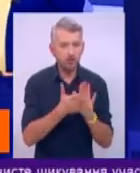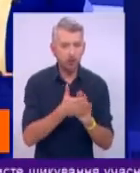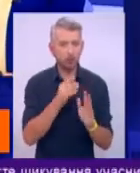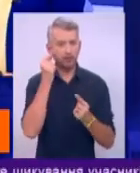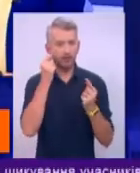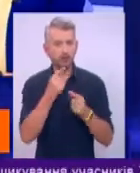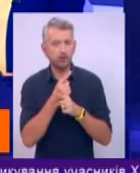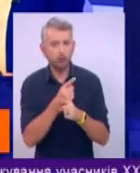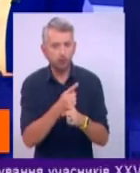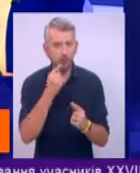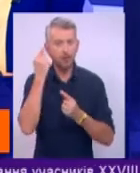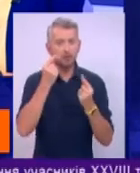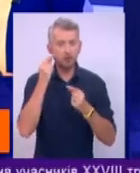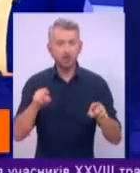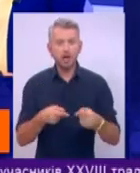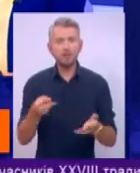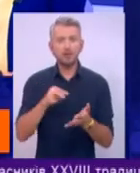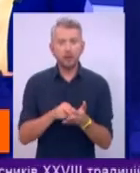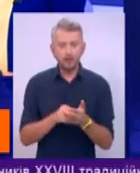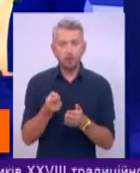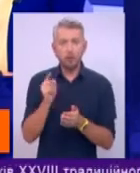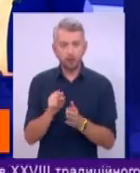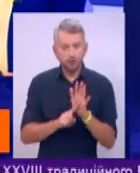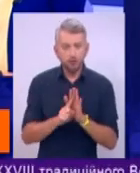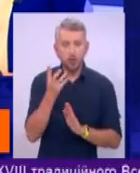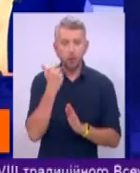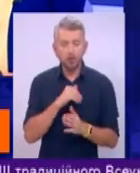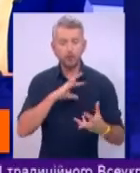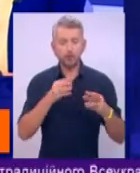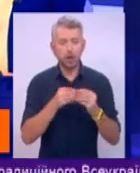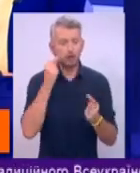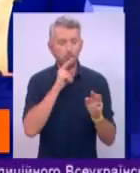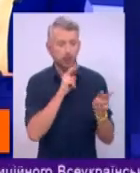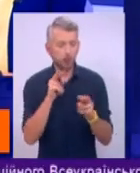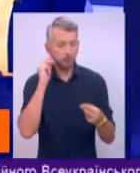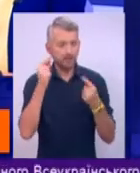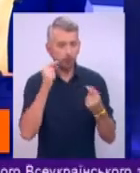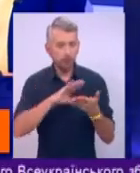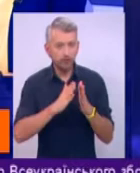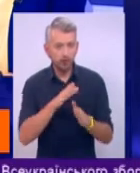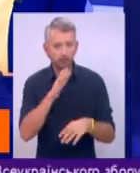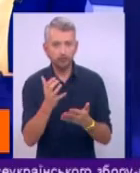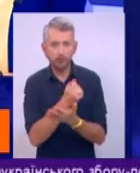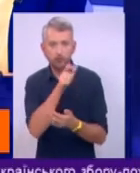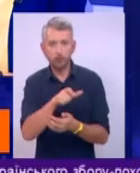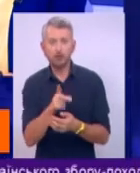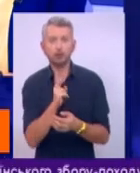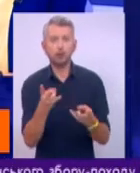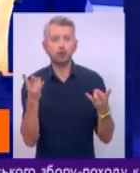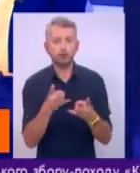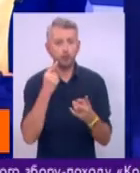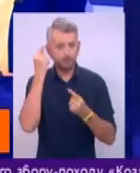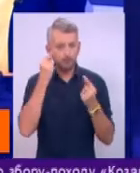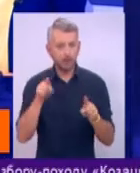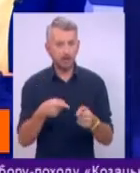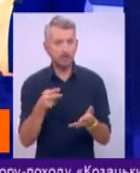Психологічна реабілітація підключається тоді, коли в результаті моніторингу психологічного стану виявили людей, які потребують цієї